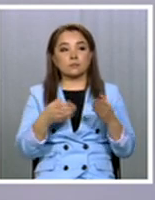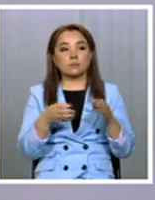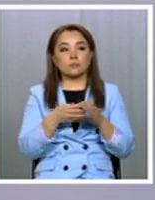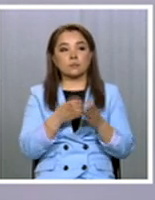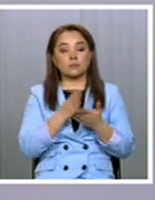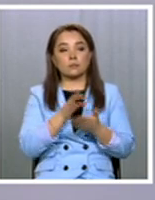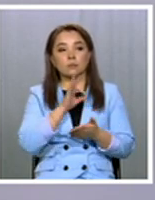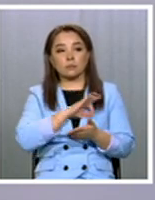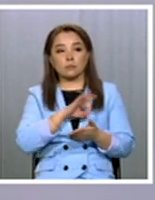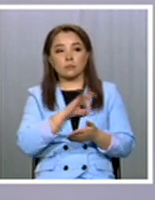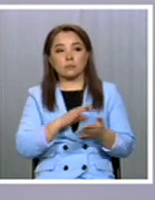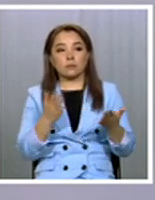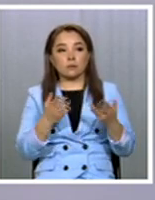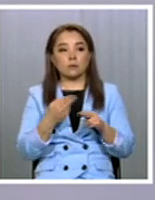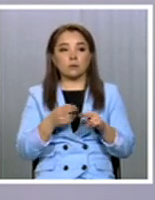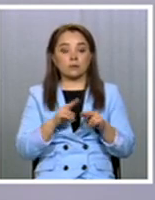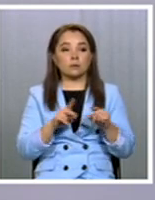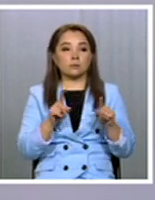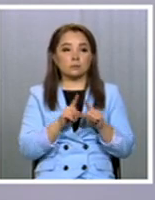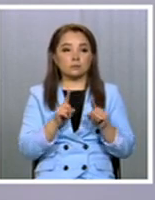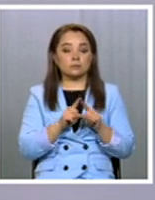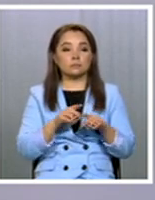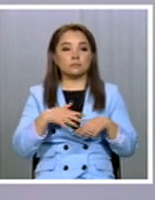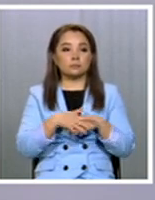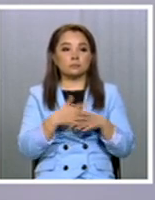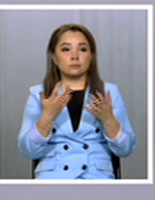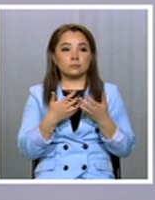қолданатын едік? Немесе қандай алгоритм?